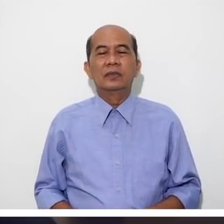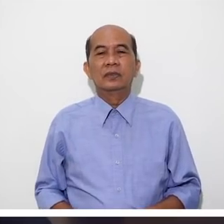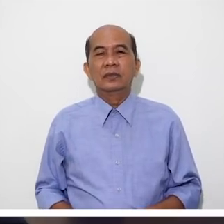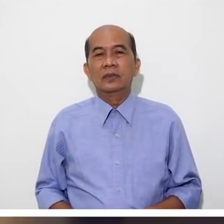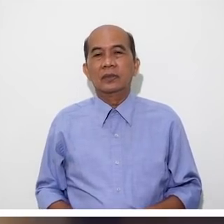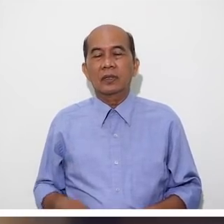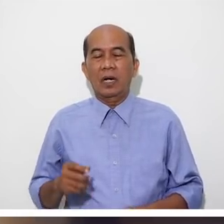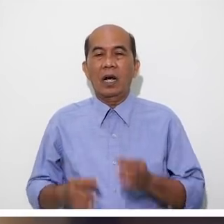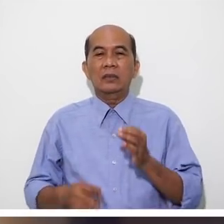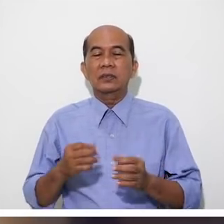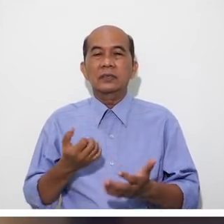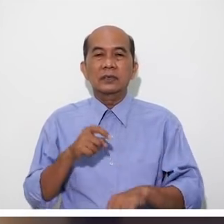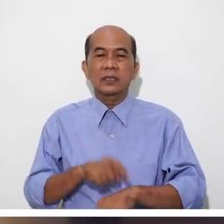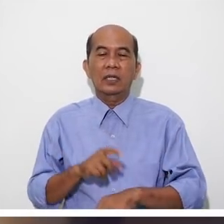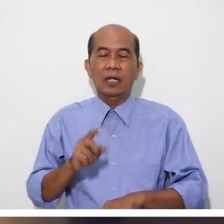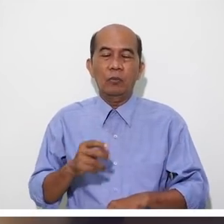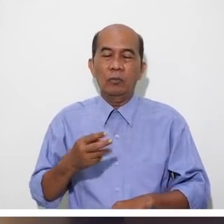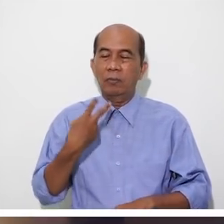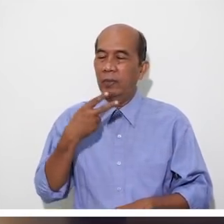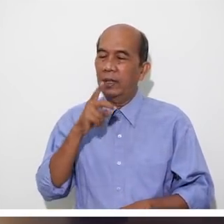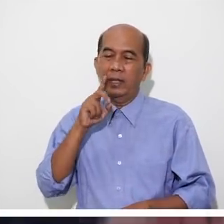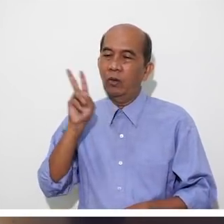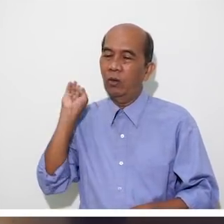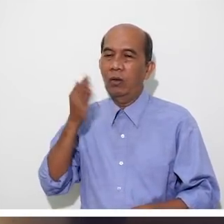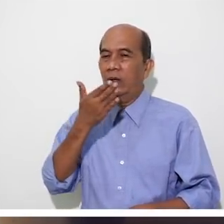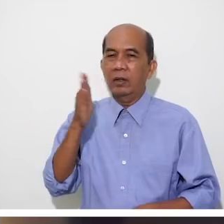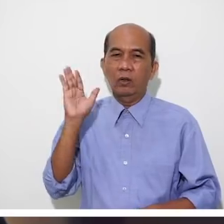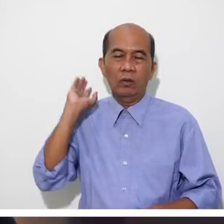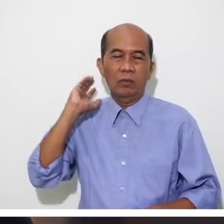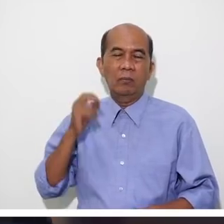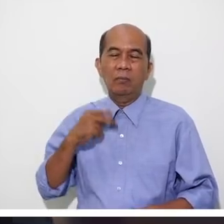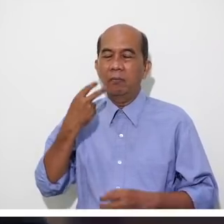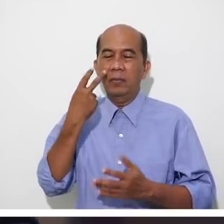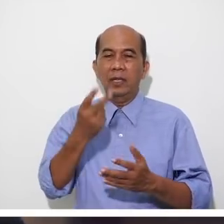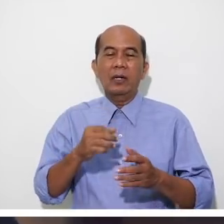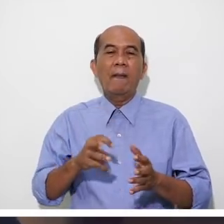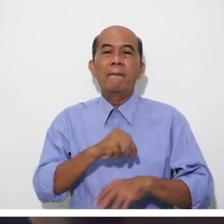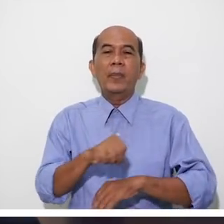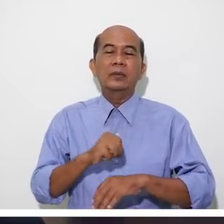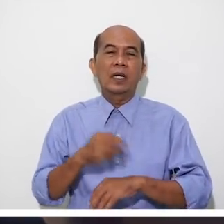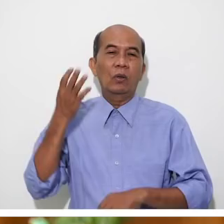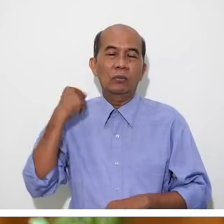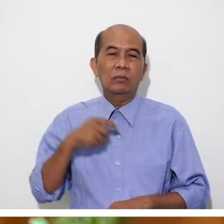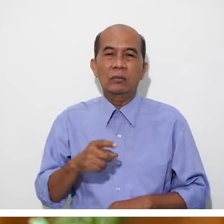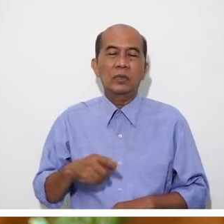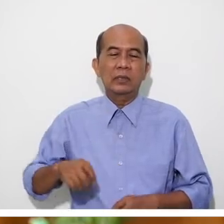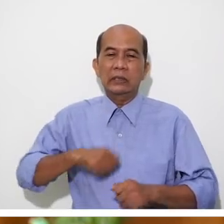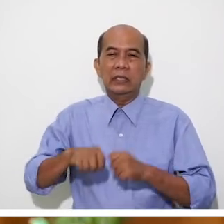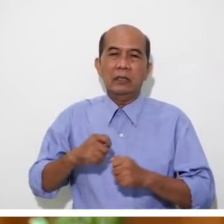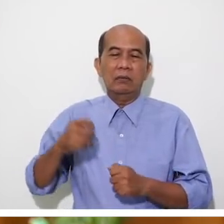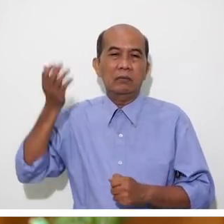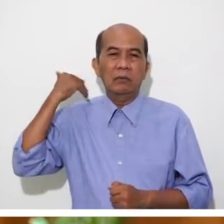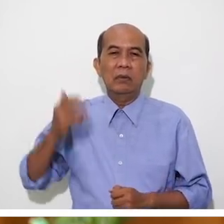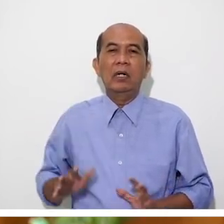Ketika engkau nengok ke belakang dan memperhatikan masa lalumu, engkau akan diikat di sana dan engkau menjadi tiang garam.